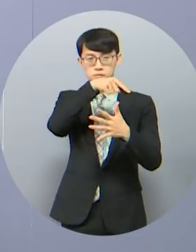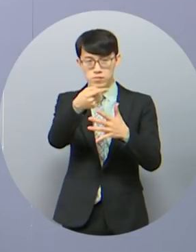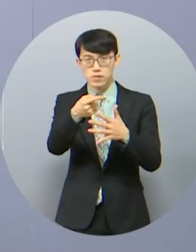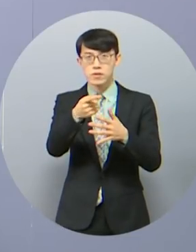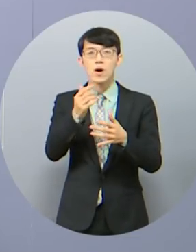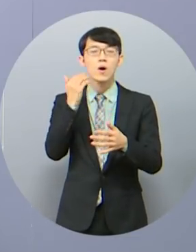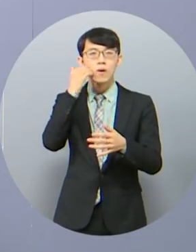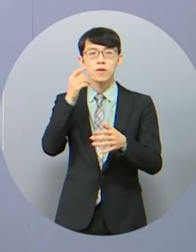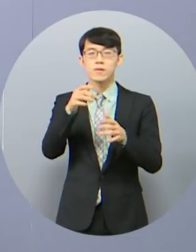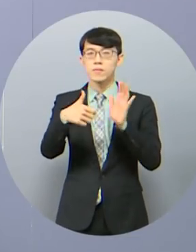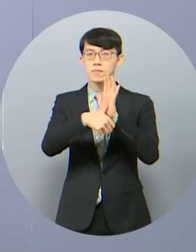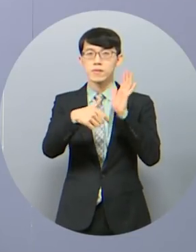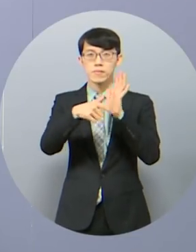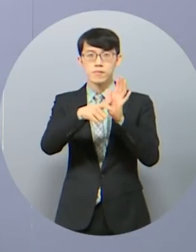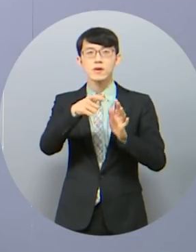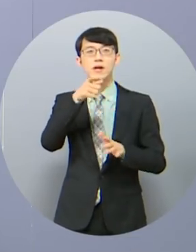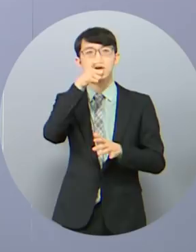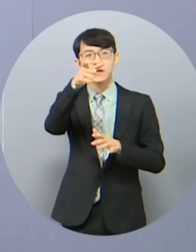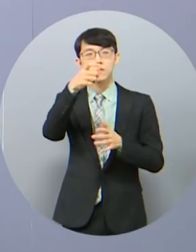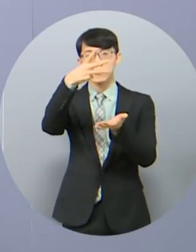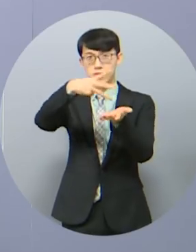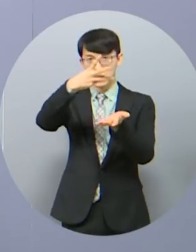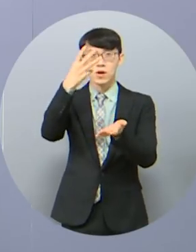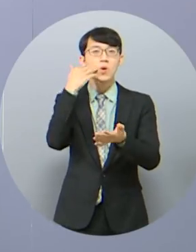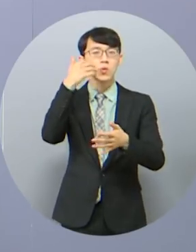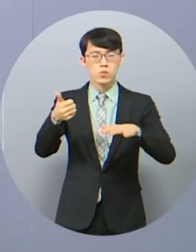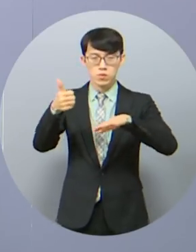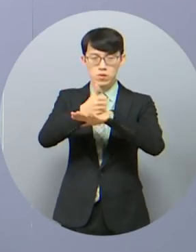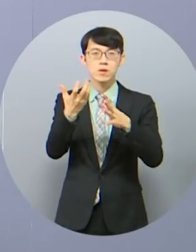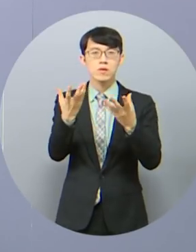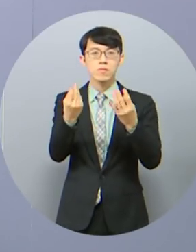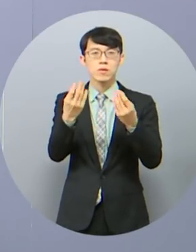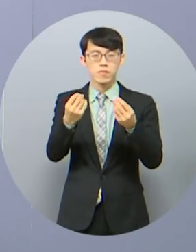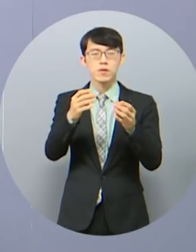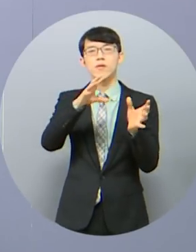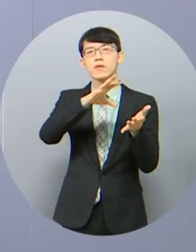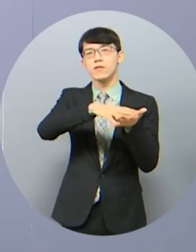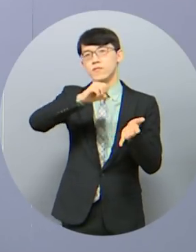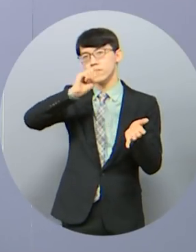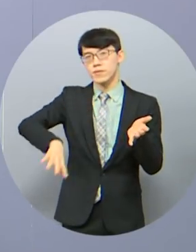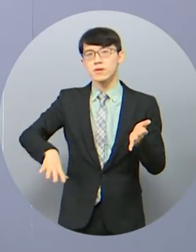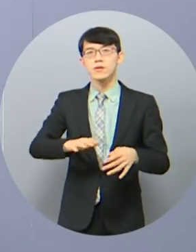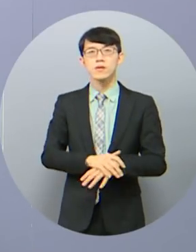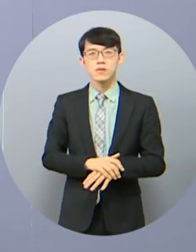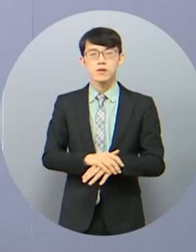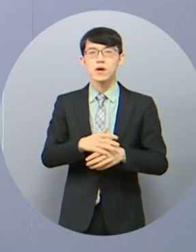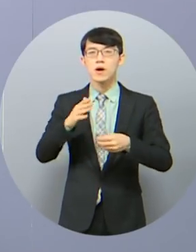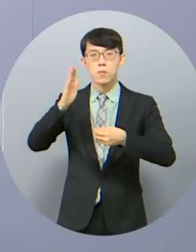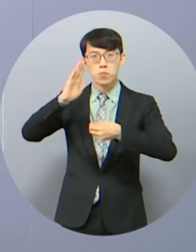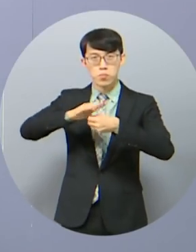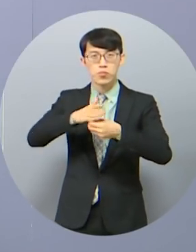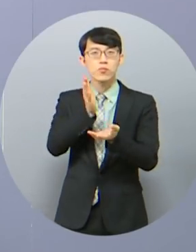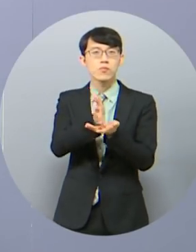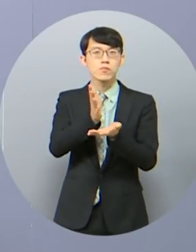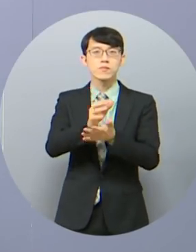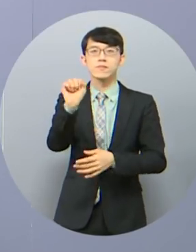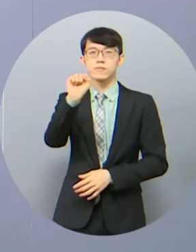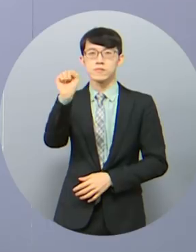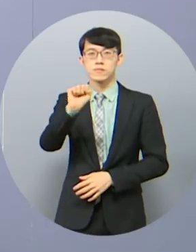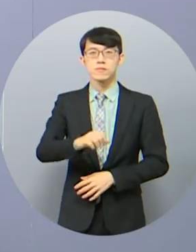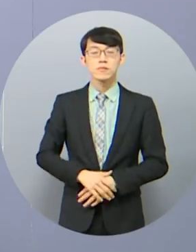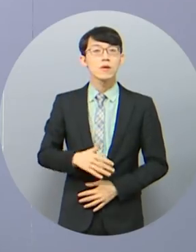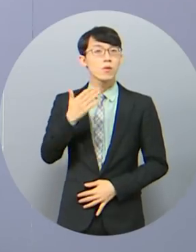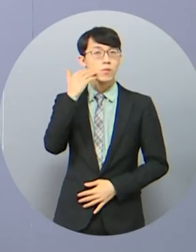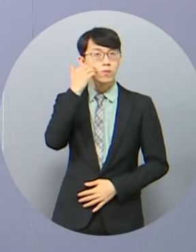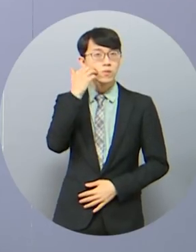名三次仍未上台者，以弃权论，不得要求补行发表政见。若候选人